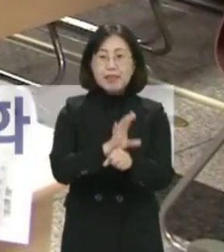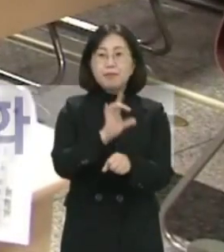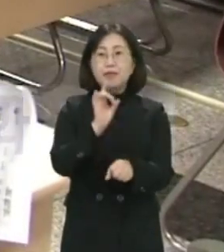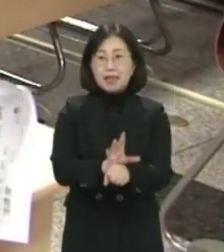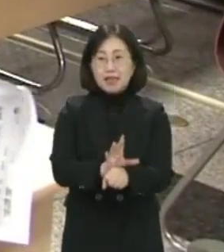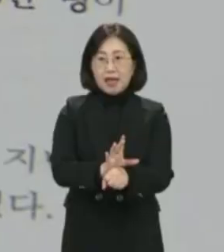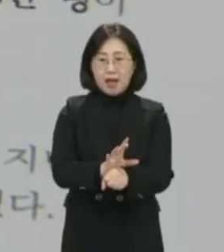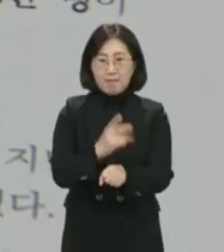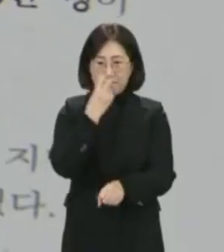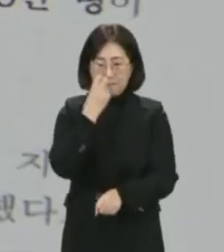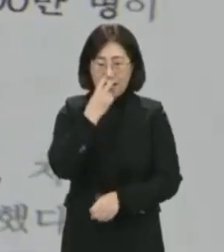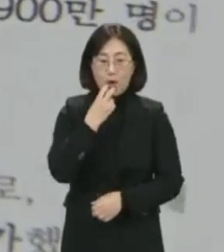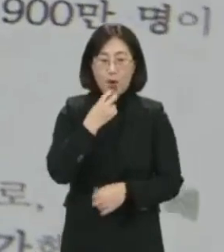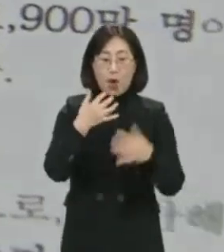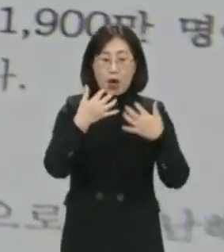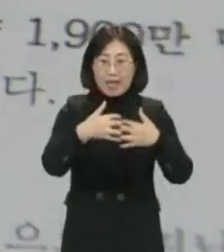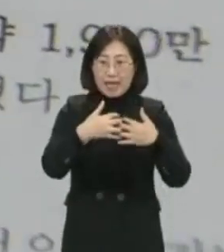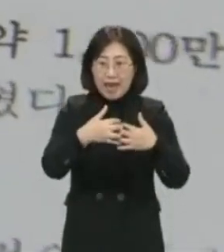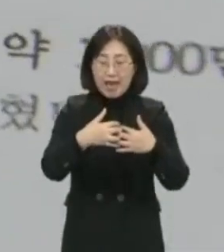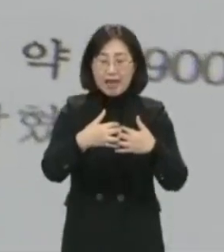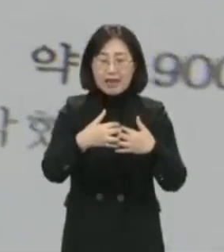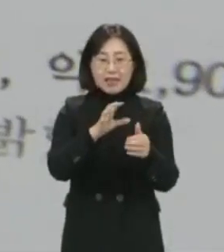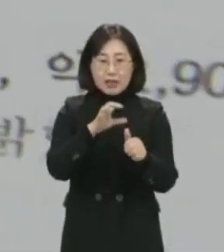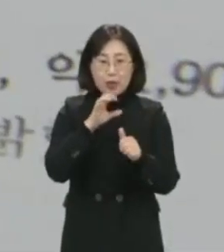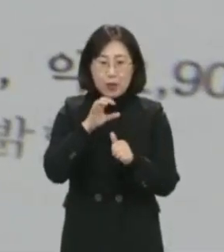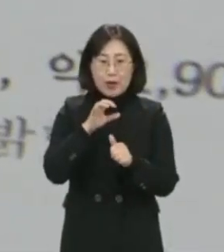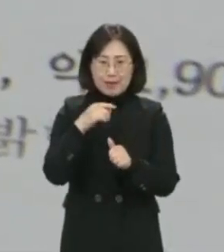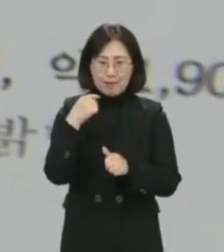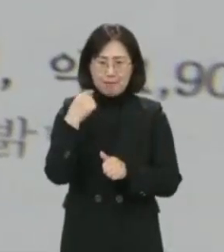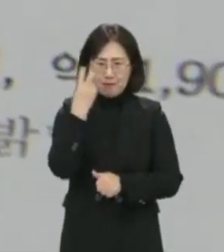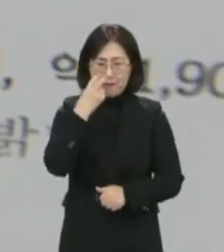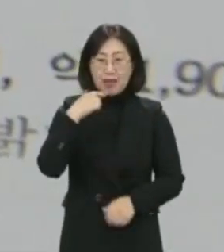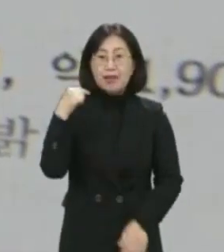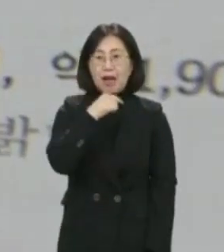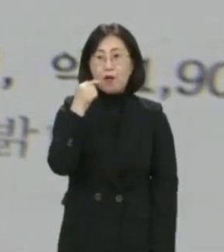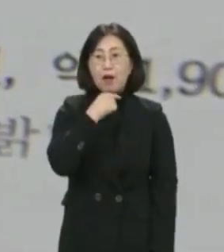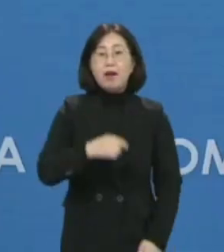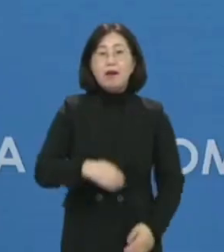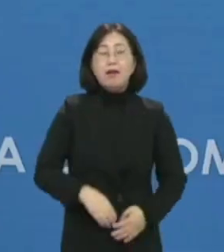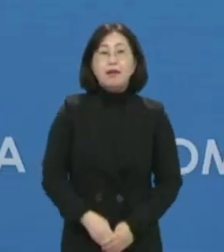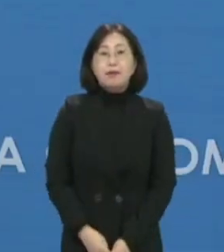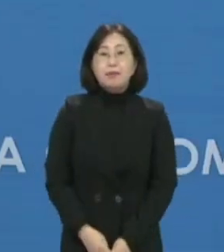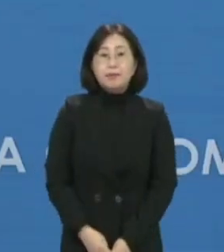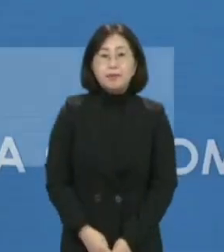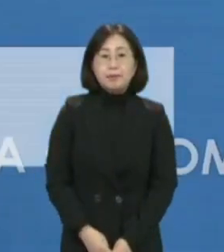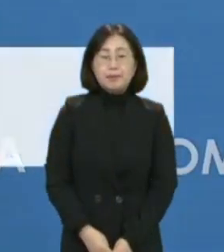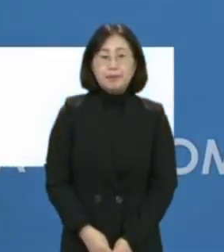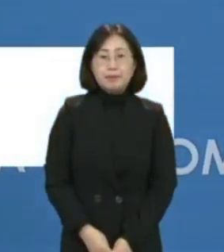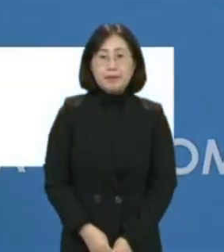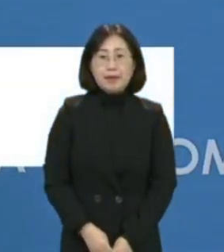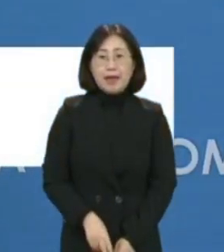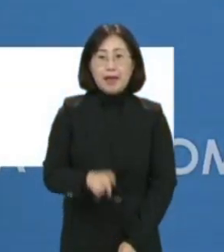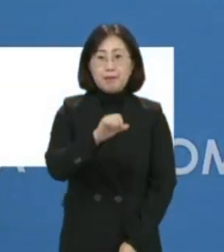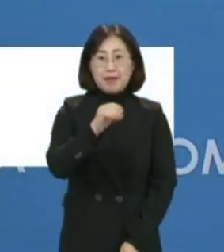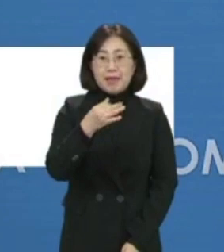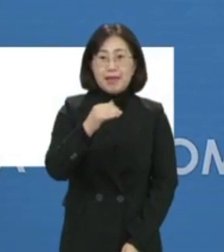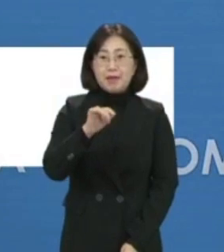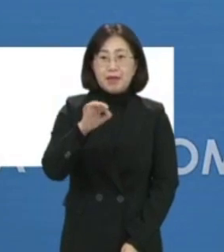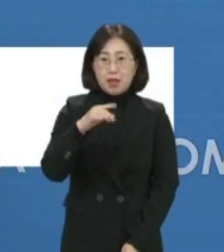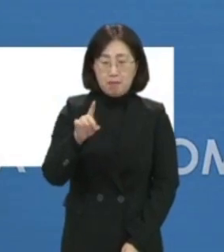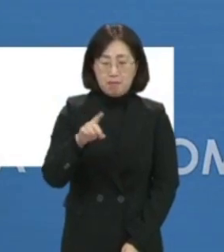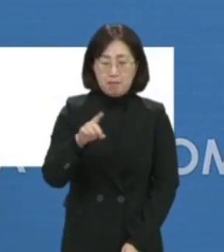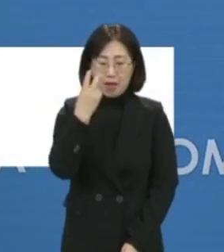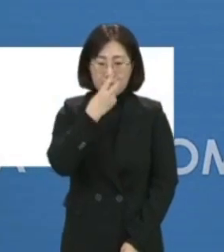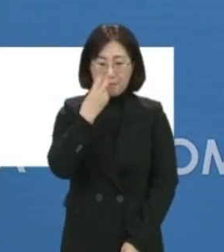첨단 검색 장비를 활용해 국경 단계에서 검사를 강화하고 있습니다. 그 밀리미터파 신변 검색기라든지